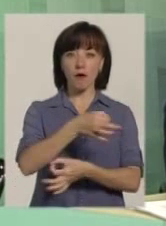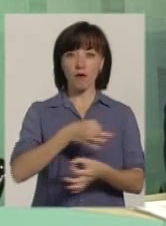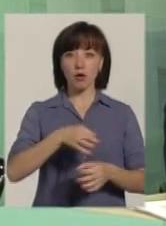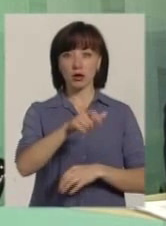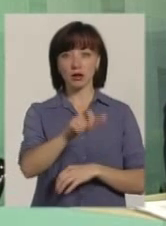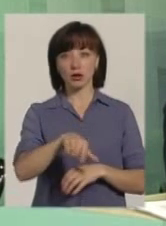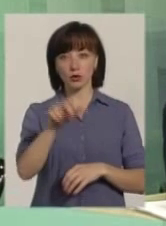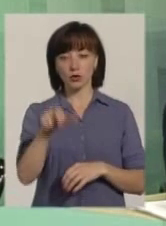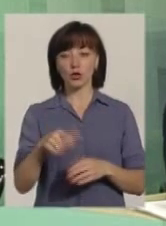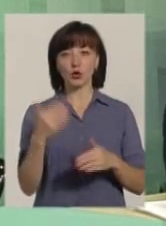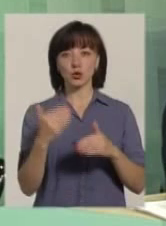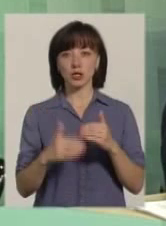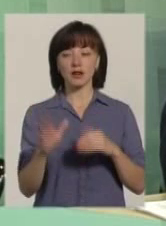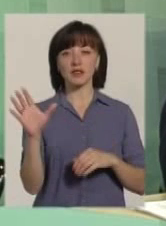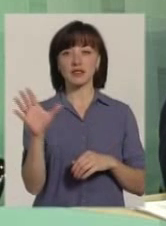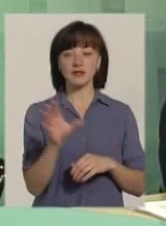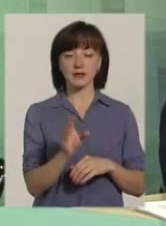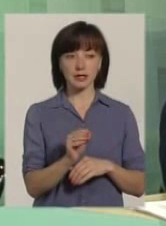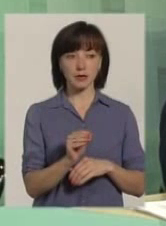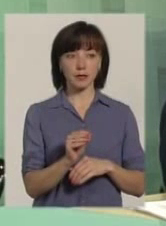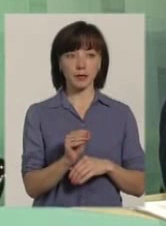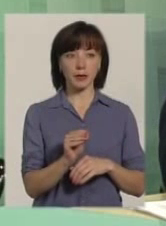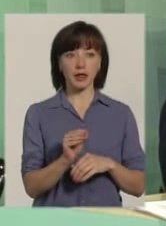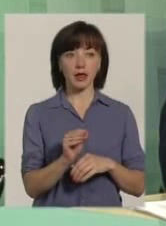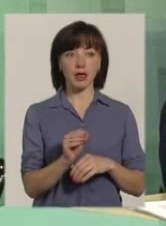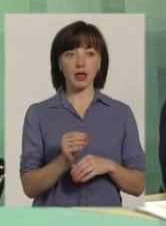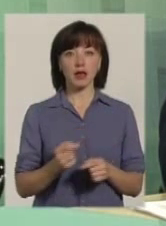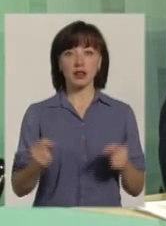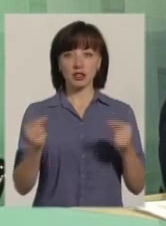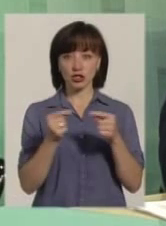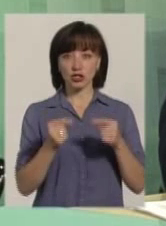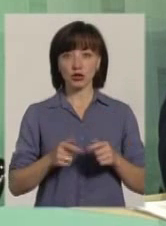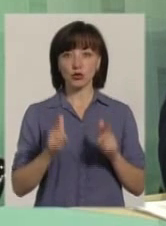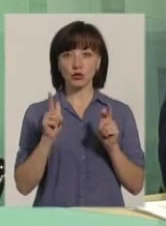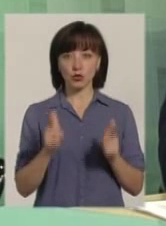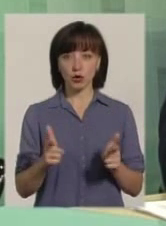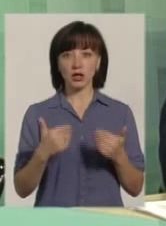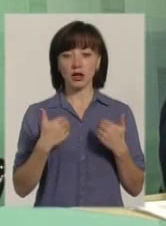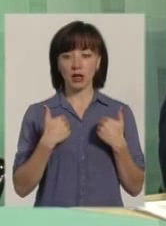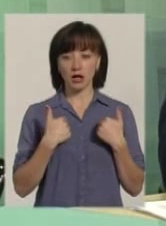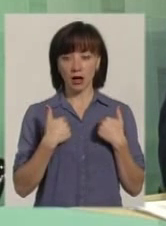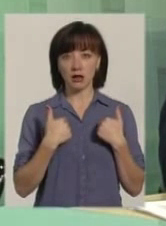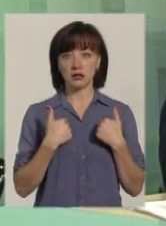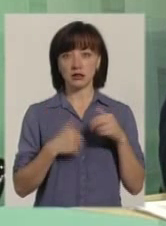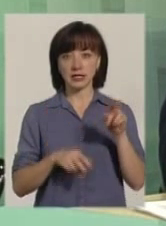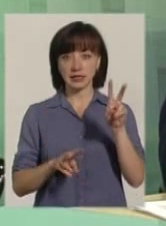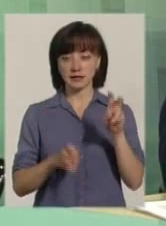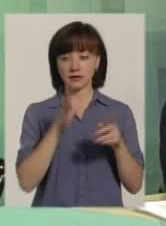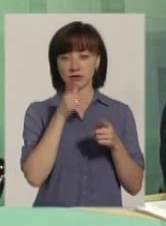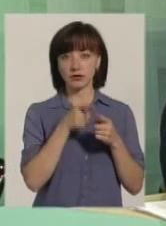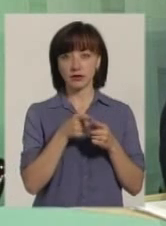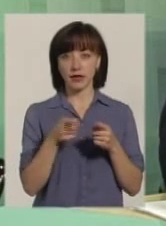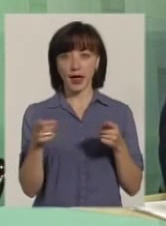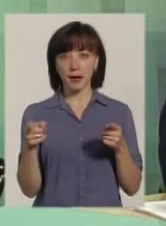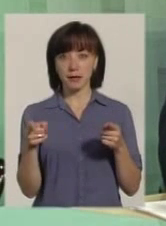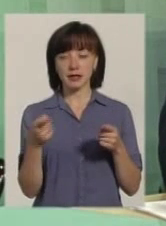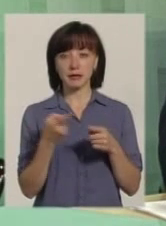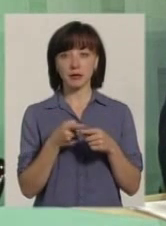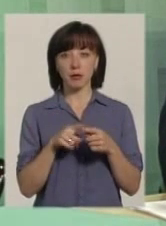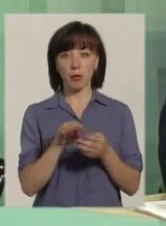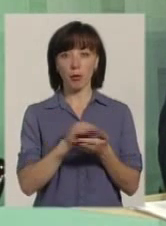вже всі дійшли до згоди, тобто я називав такий термін і повторюю його, що це